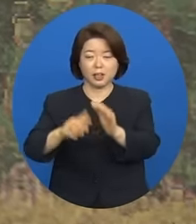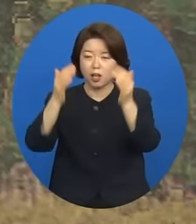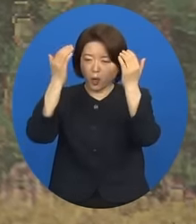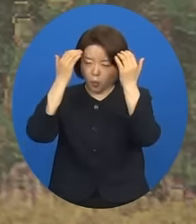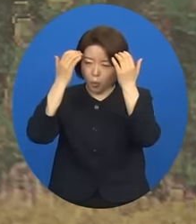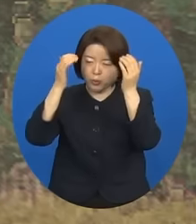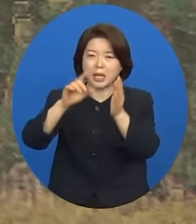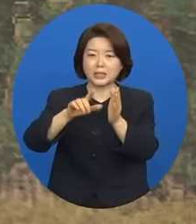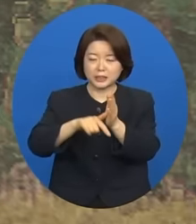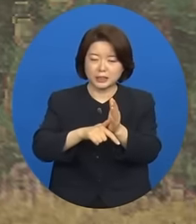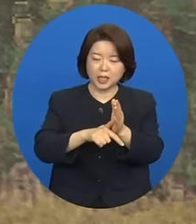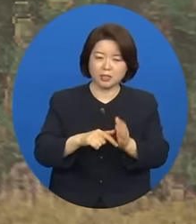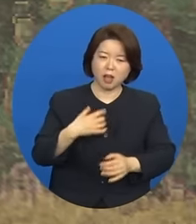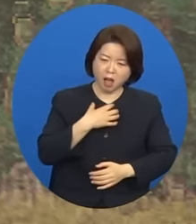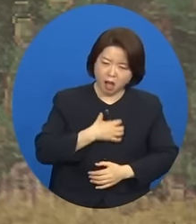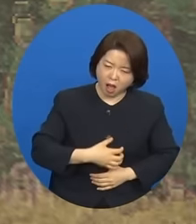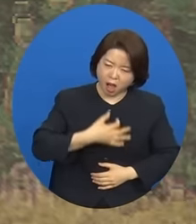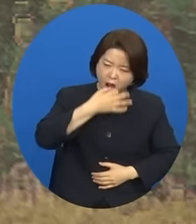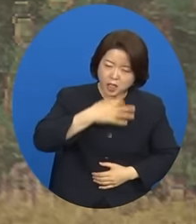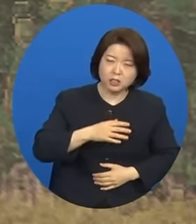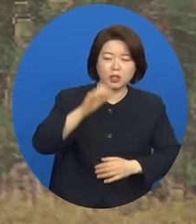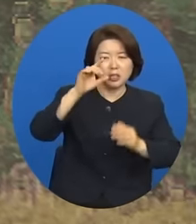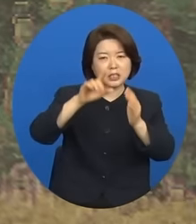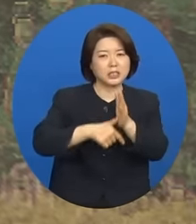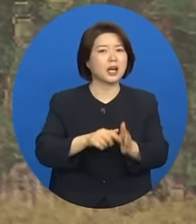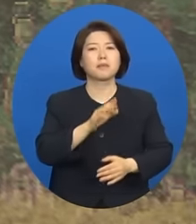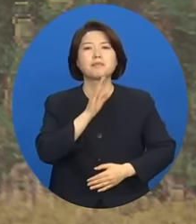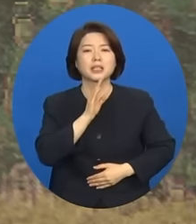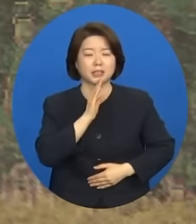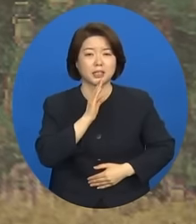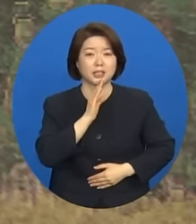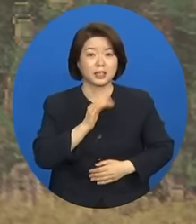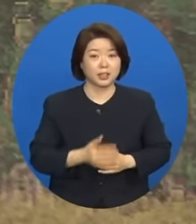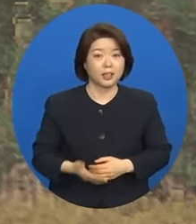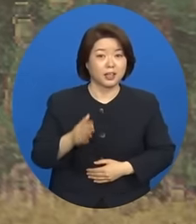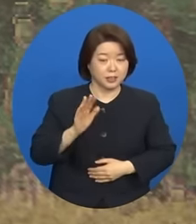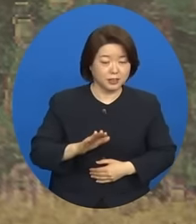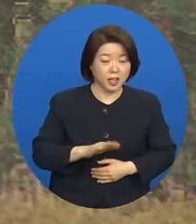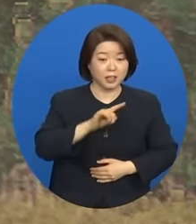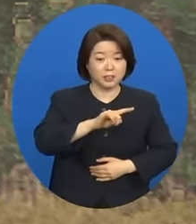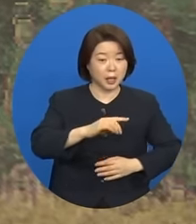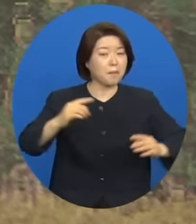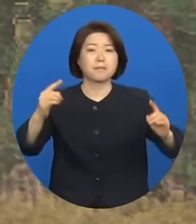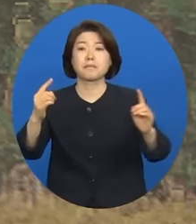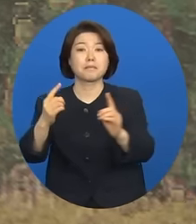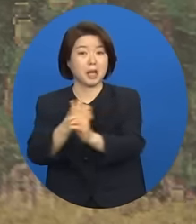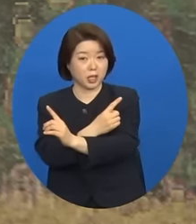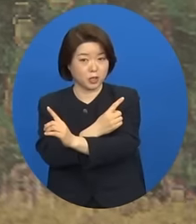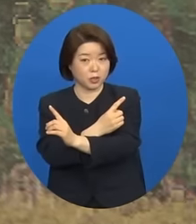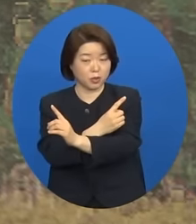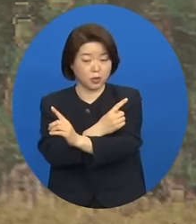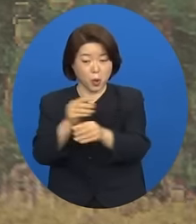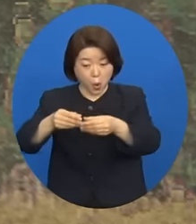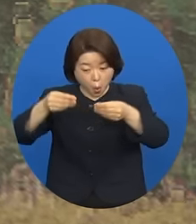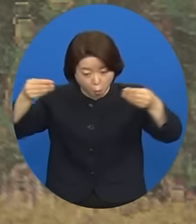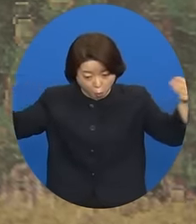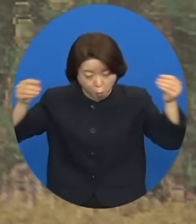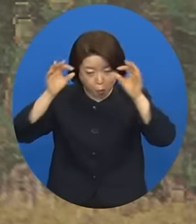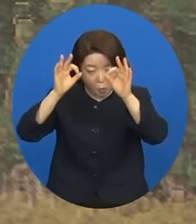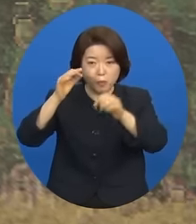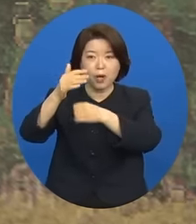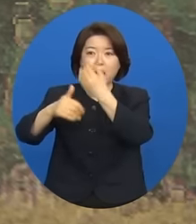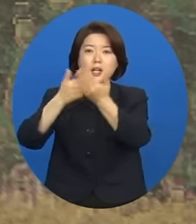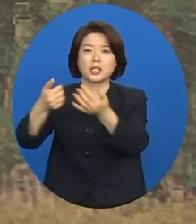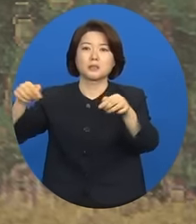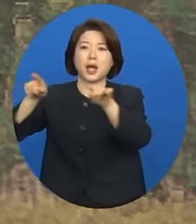시간이었고 역경의 시간들이었습니다. 그래서 이 고난의 세월이 뒤집혀서 바로 보면 하나님께서 함께